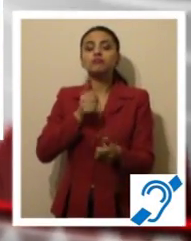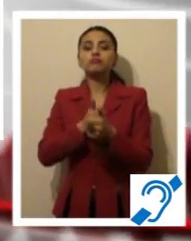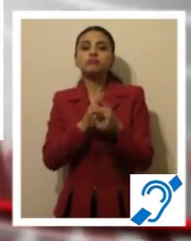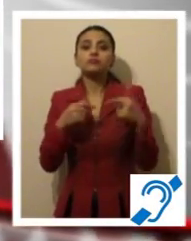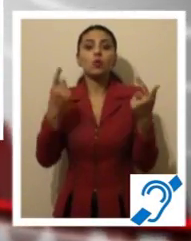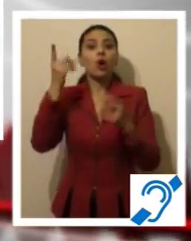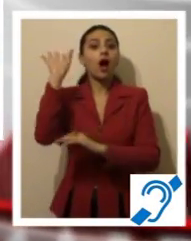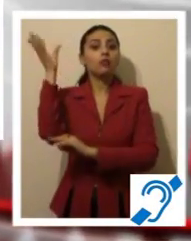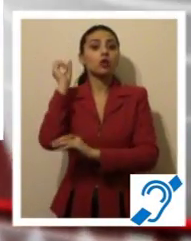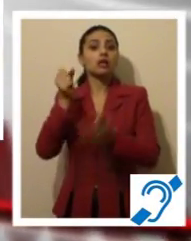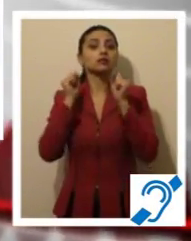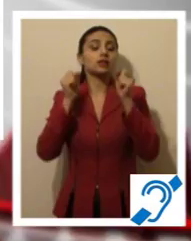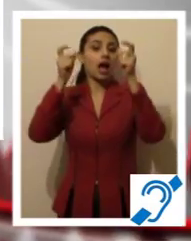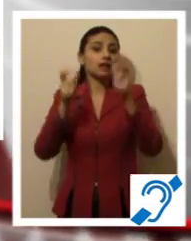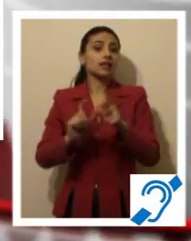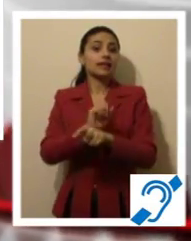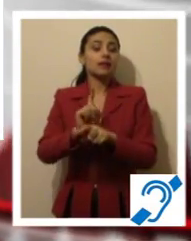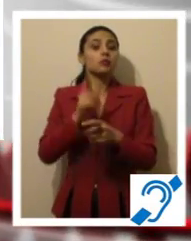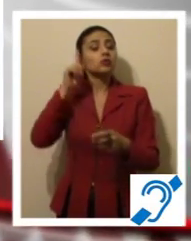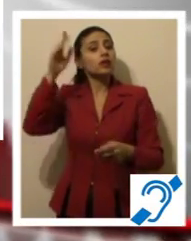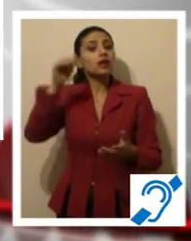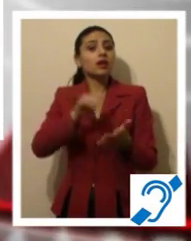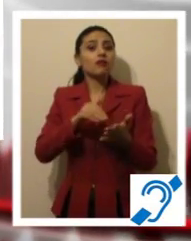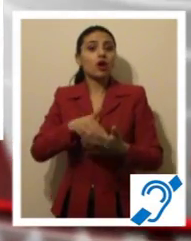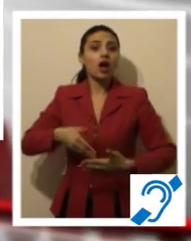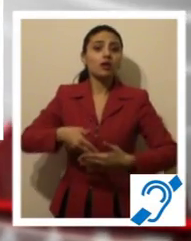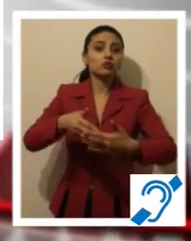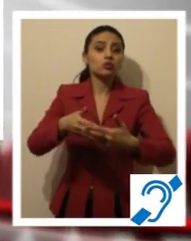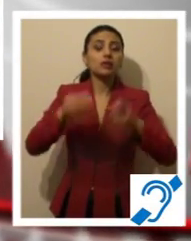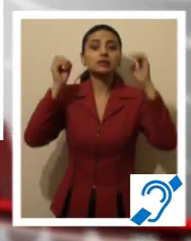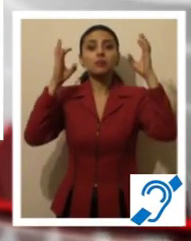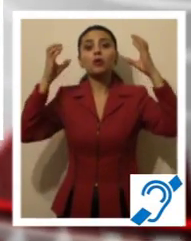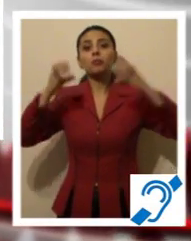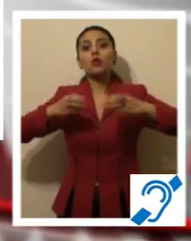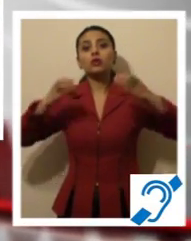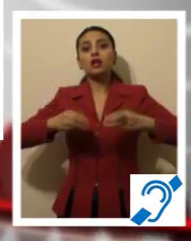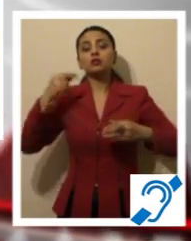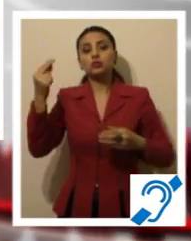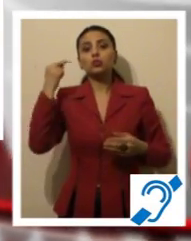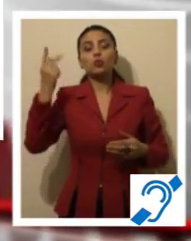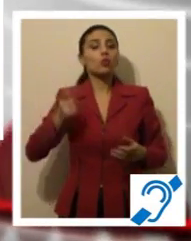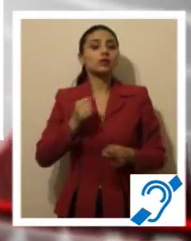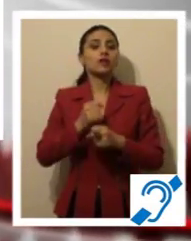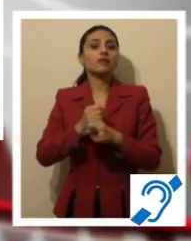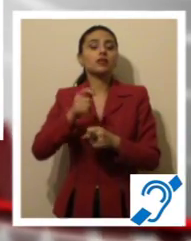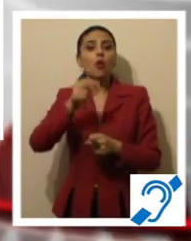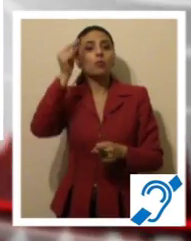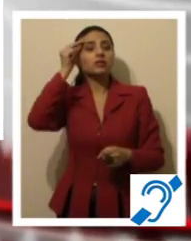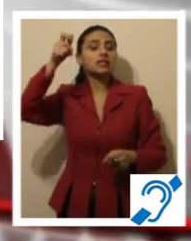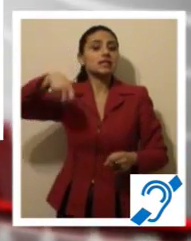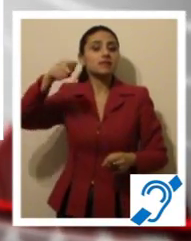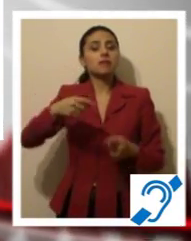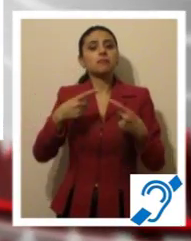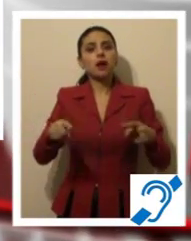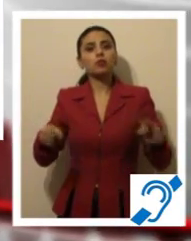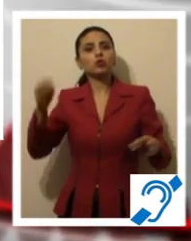smurdă a stat în curtea mănăstirii pentru a acorda la nevoie ajutor. Sărbătoarea botezului Domnului nu este marcată doar de sfințirea apei, ci și de o serie